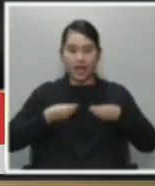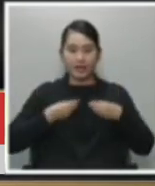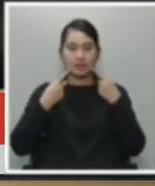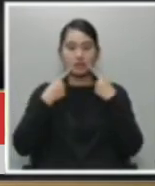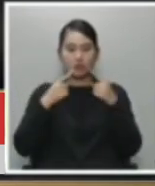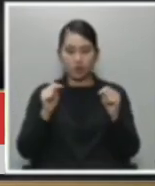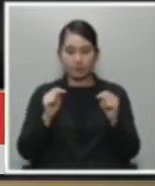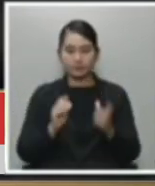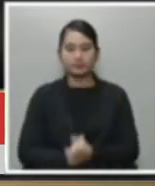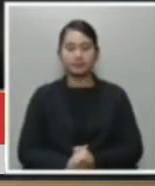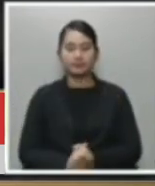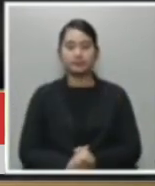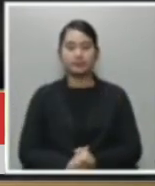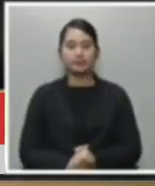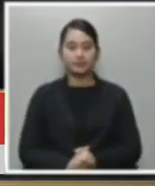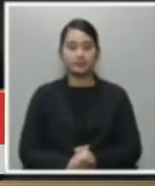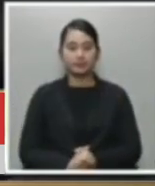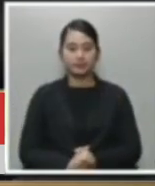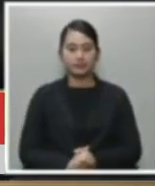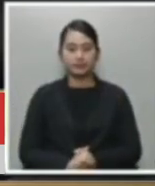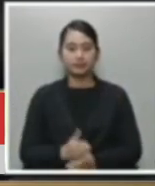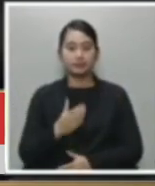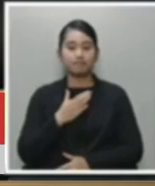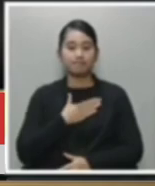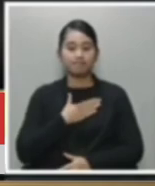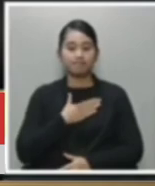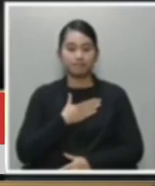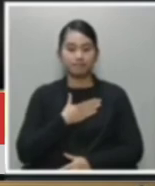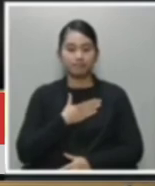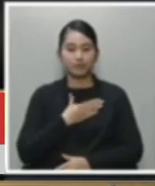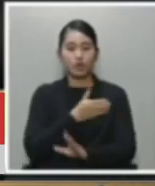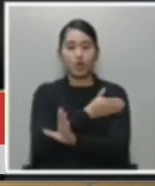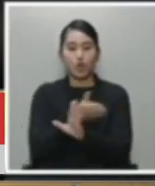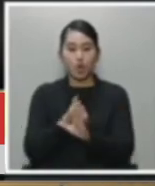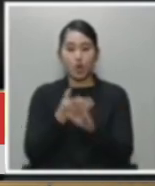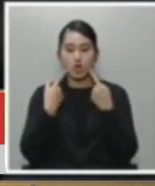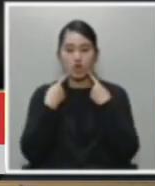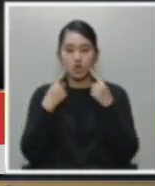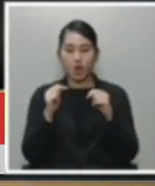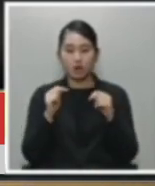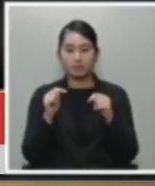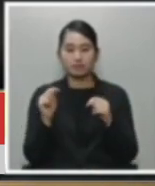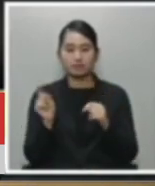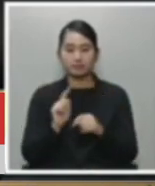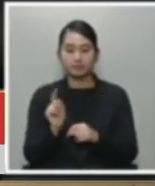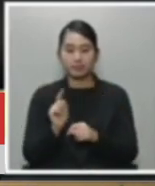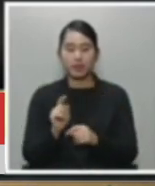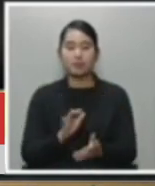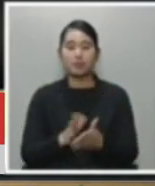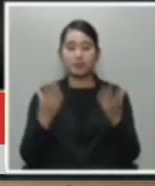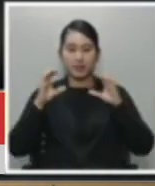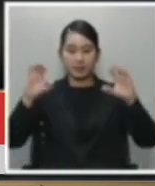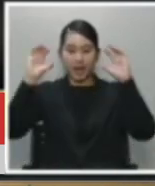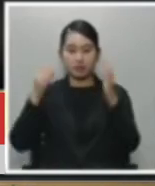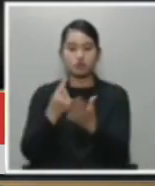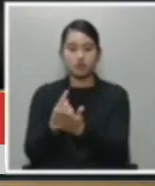ก่อนอื่นในฐานะมาตอบกระทู้ถามในวันนี้นะผู้แทนรัฐบาล